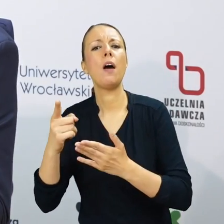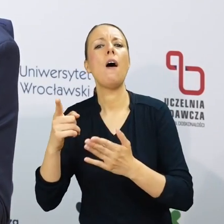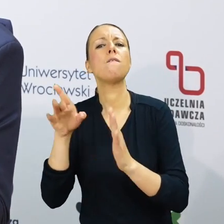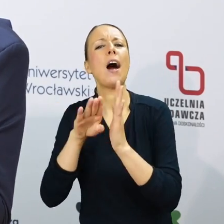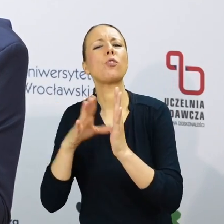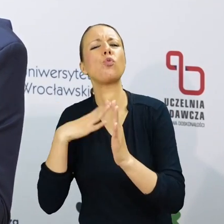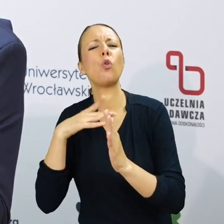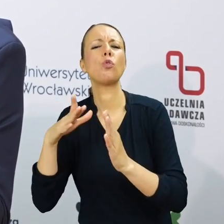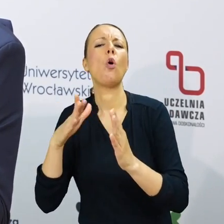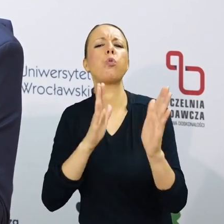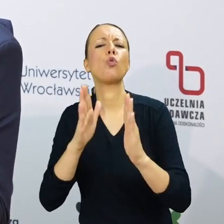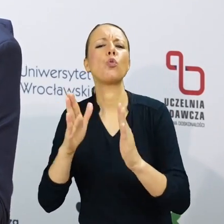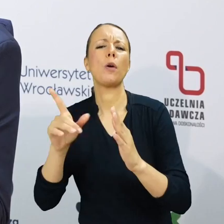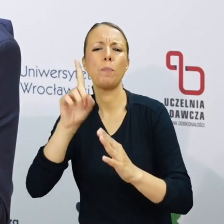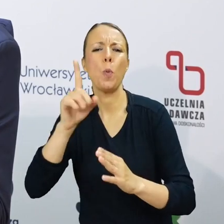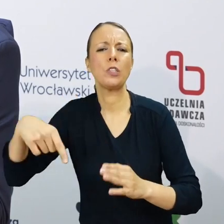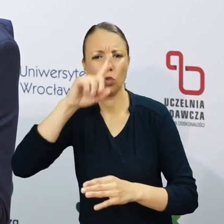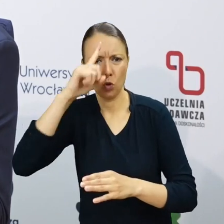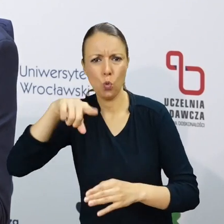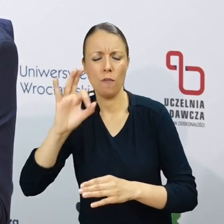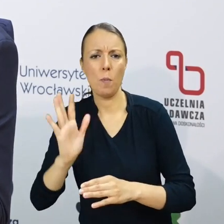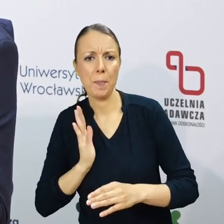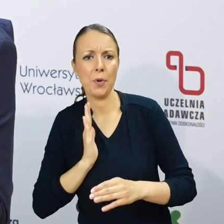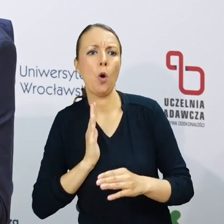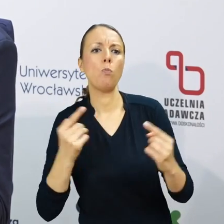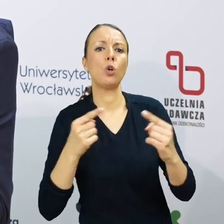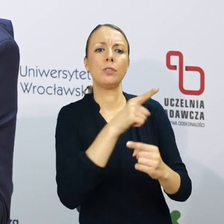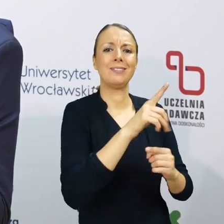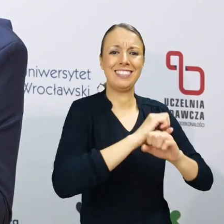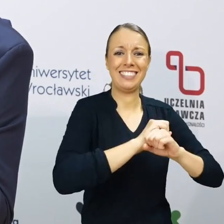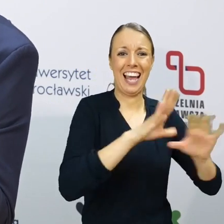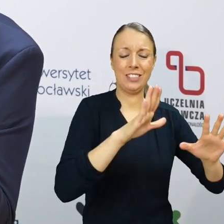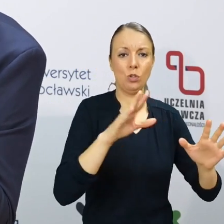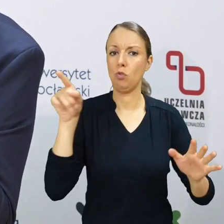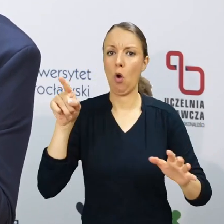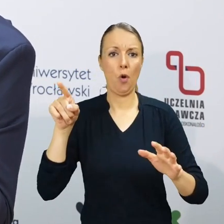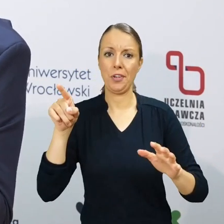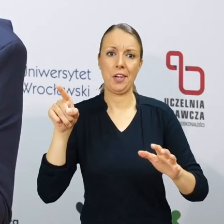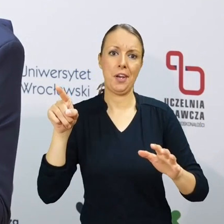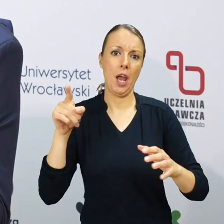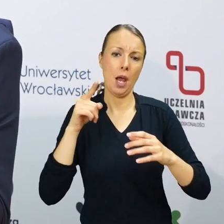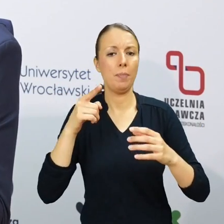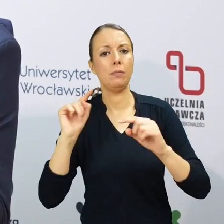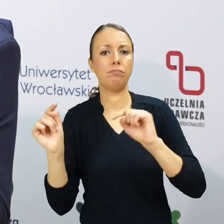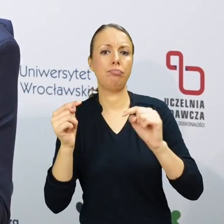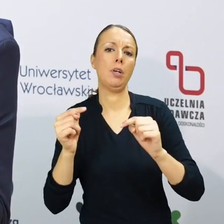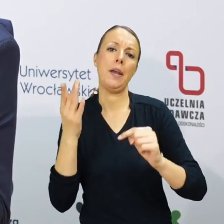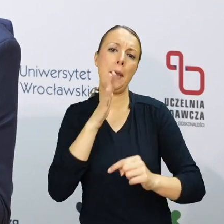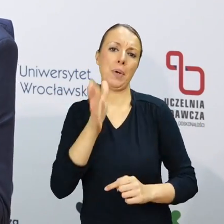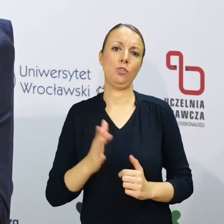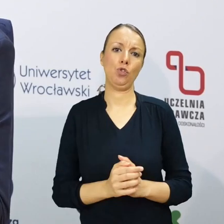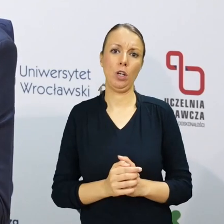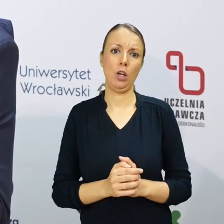nie dostrzegamy. I to są sprawy, które kończą się po prostu automatycznie. Służba pisze